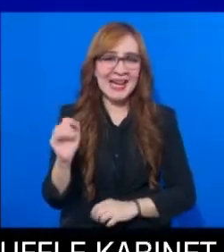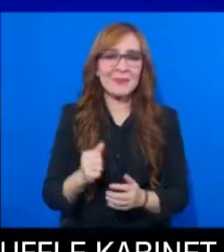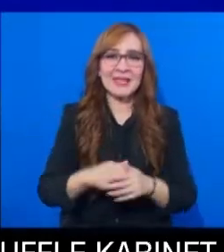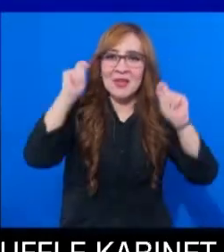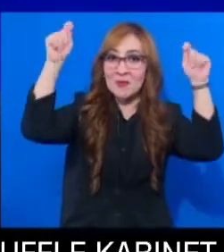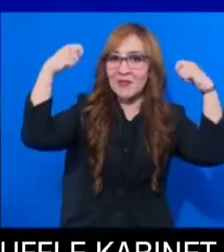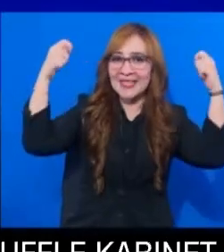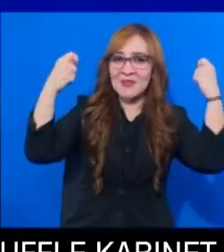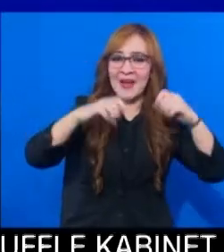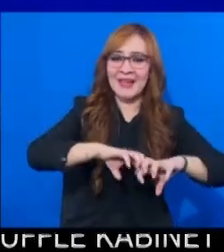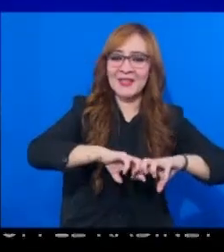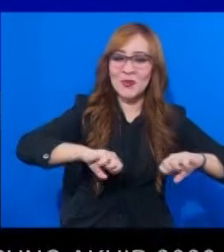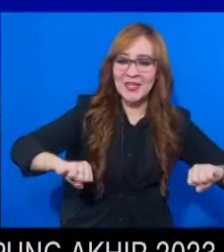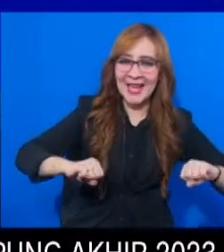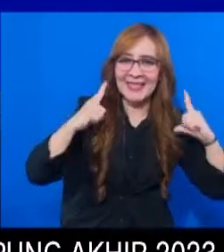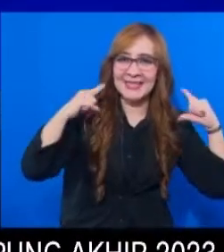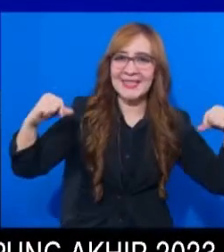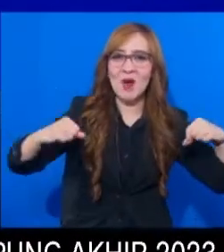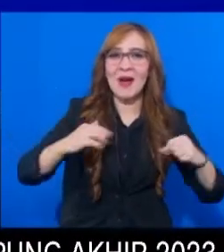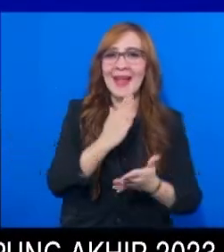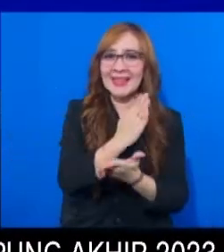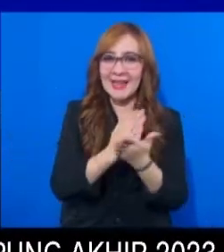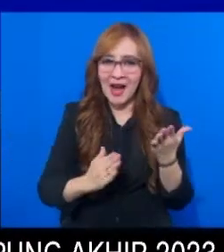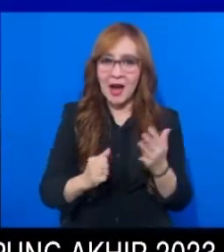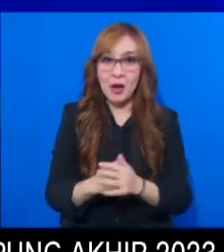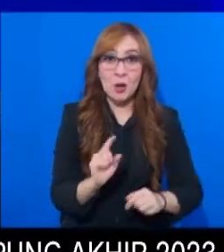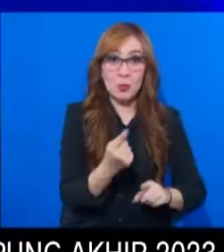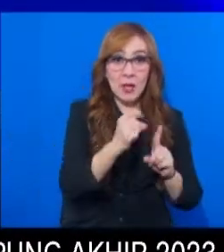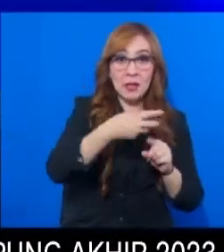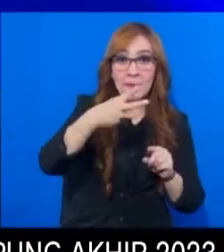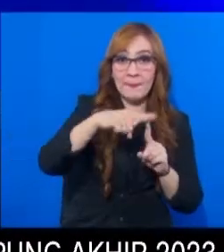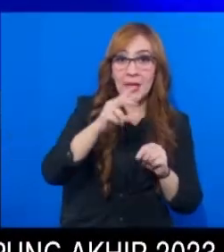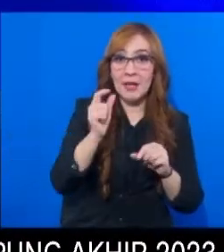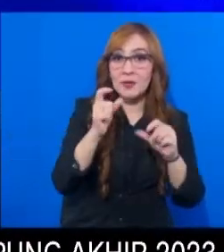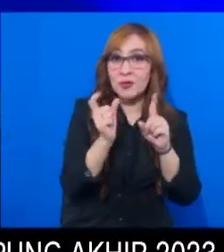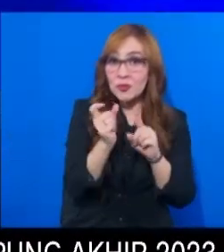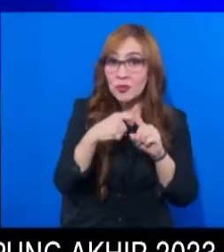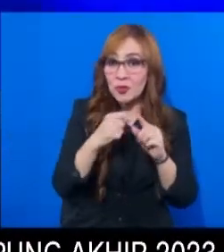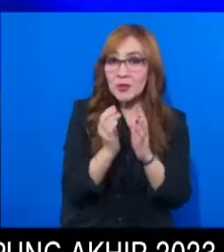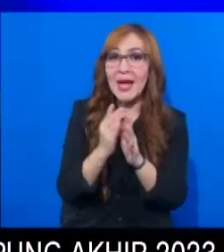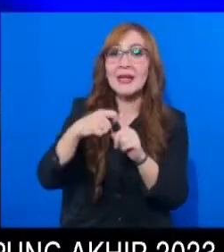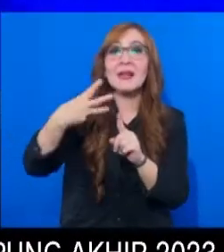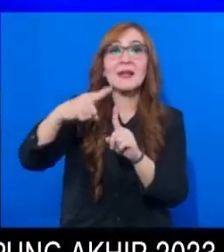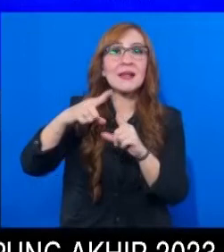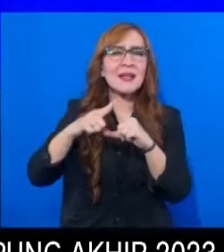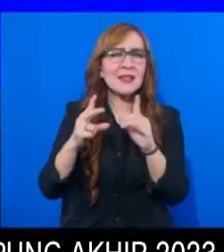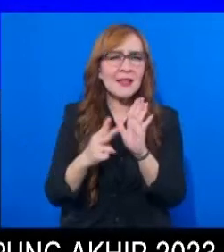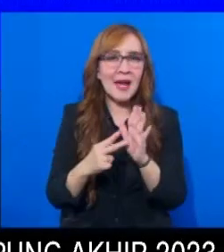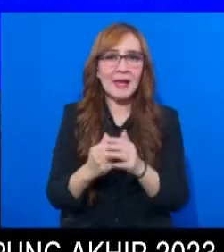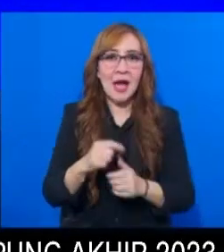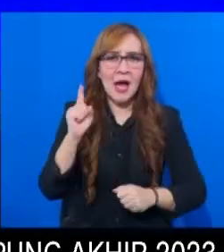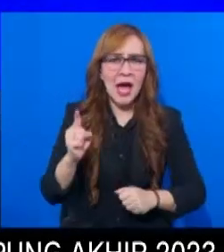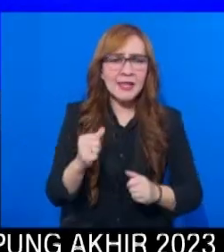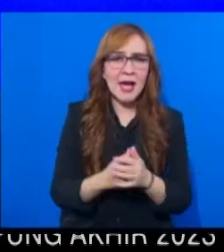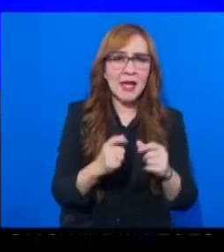festival durian di Karanganyar, Jawa Tengah. Dari durian petruk hingga ketan ada di sini. Bicara soal durian, ada durian jenis susu